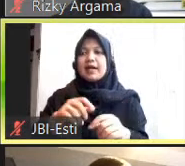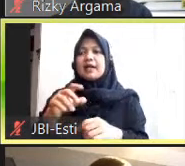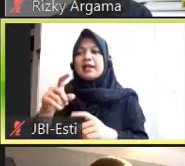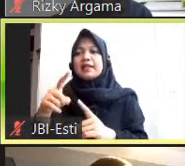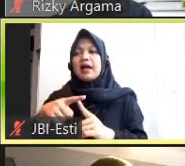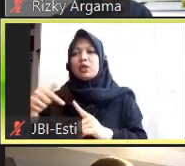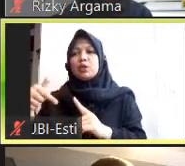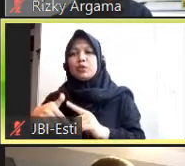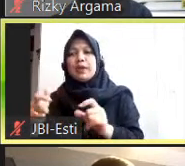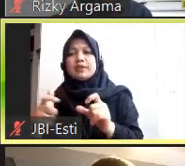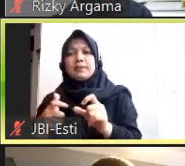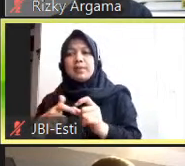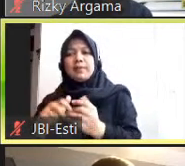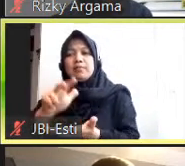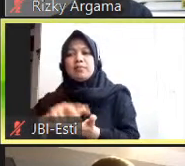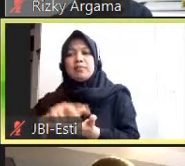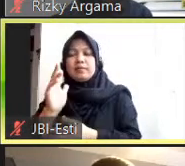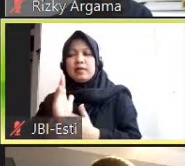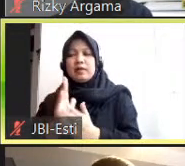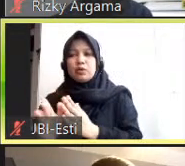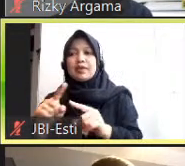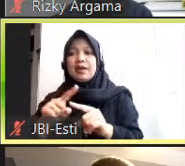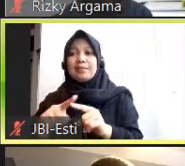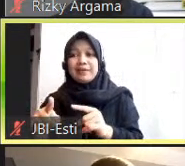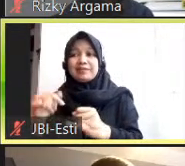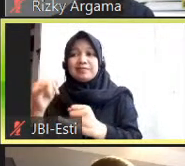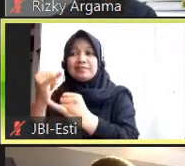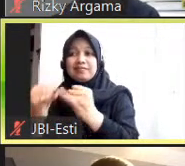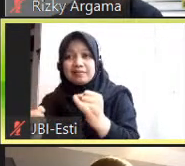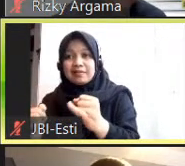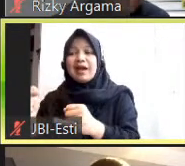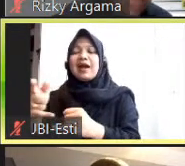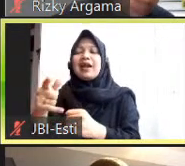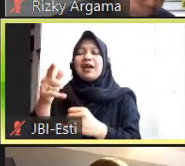uniknya di ujungnya Presiden Jokowi tidak tanda tangan.